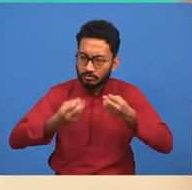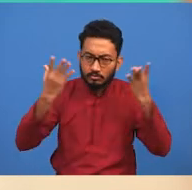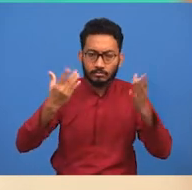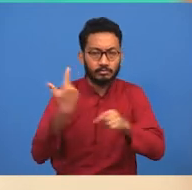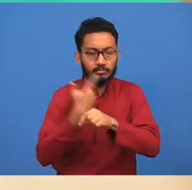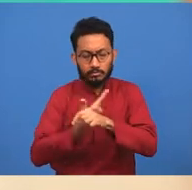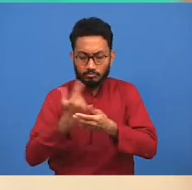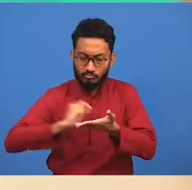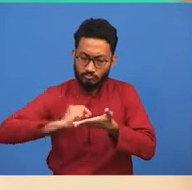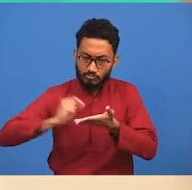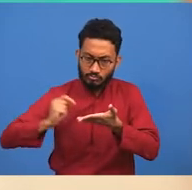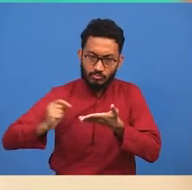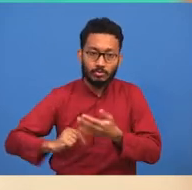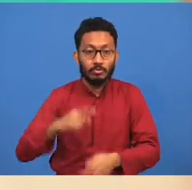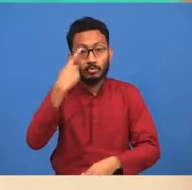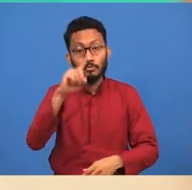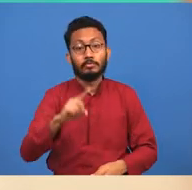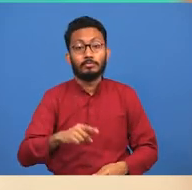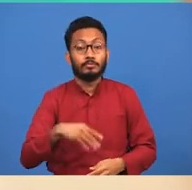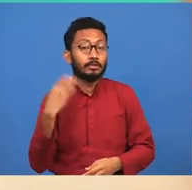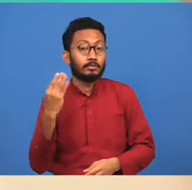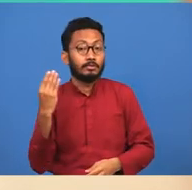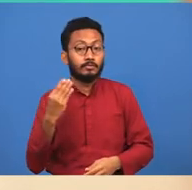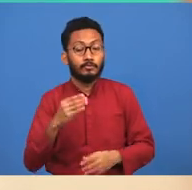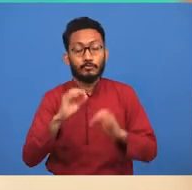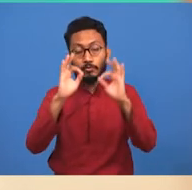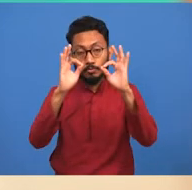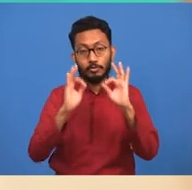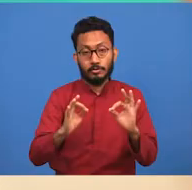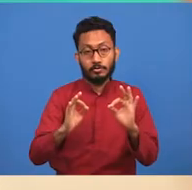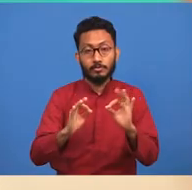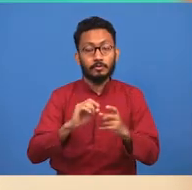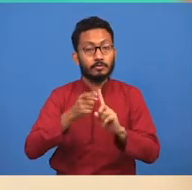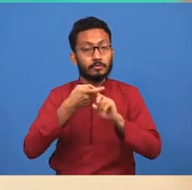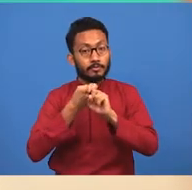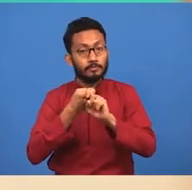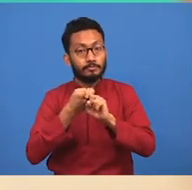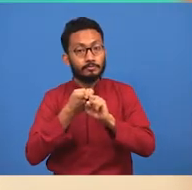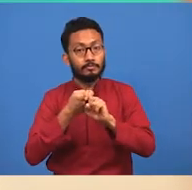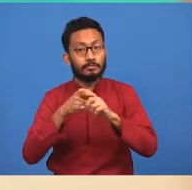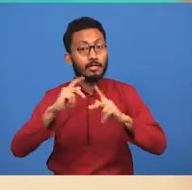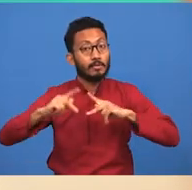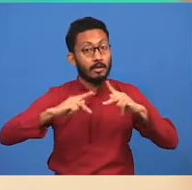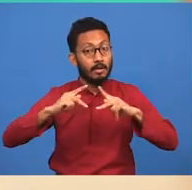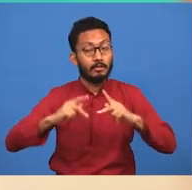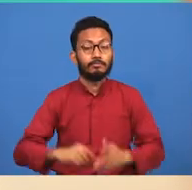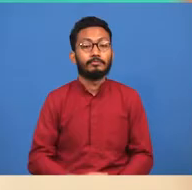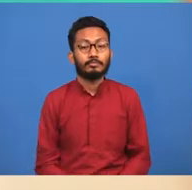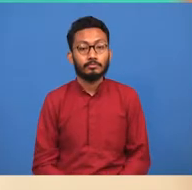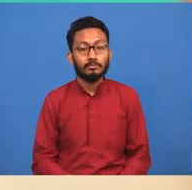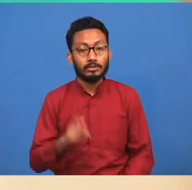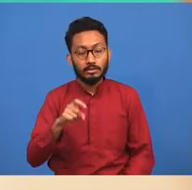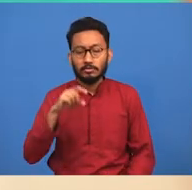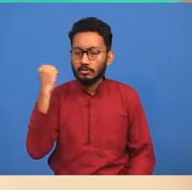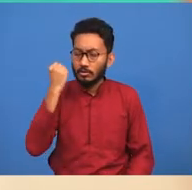latihan bagi membiasakan formula-formula yang berkaitan. Bab kata, practice make